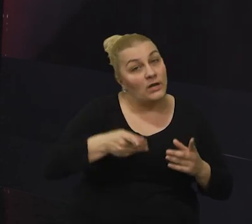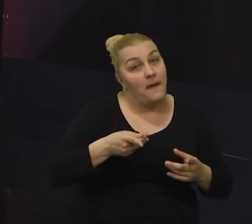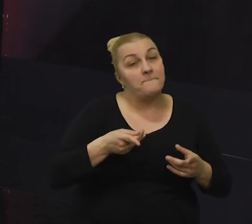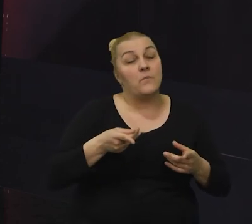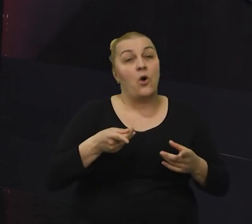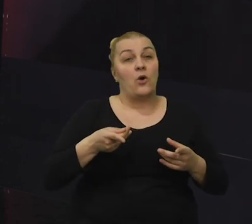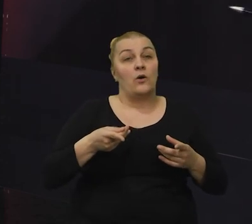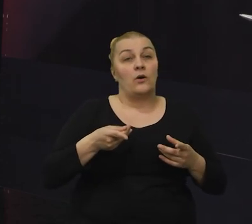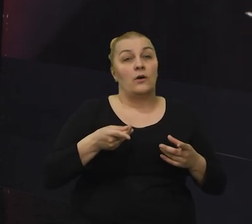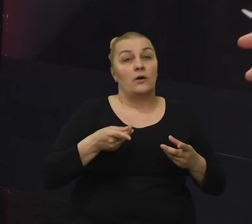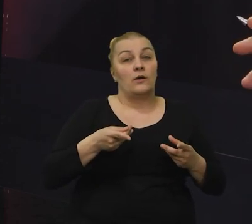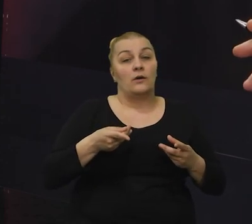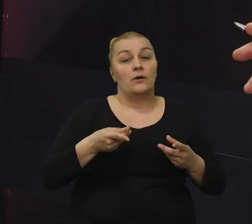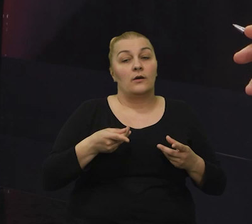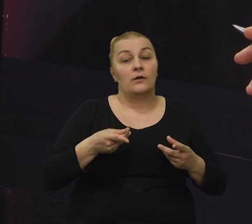mi moramo